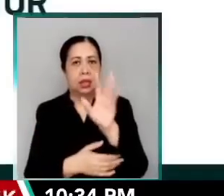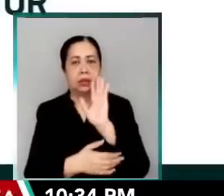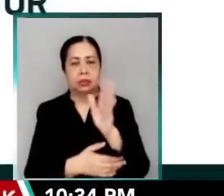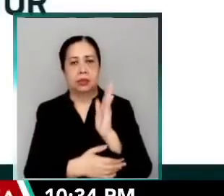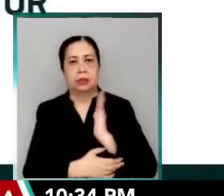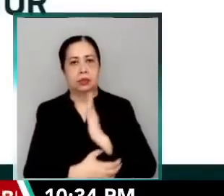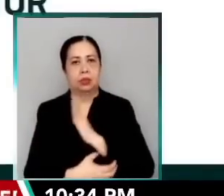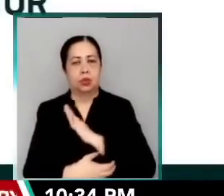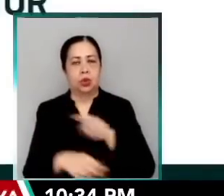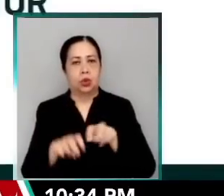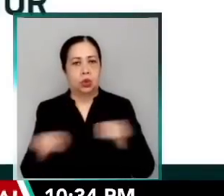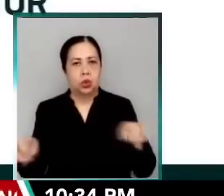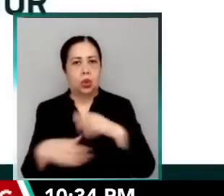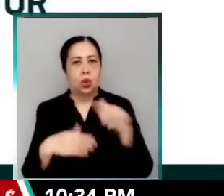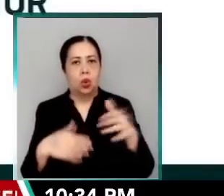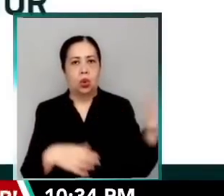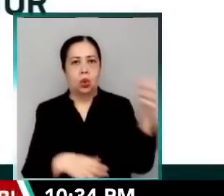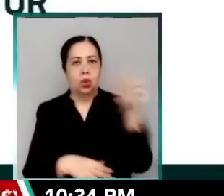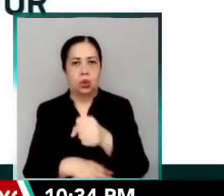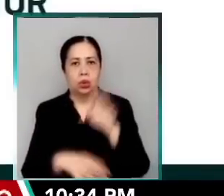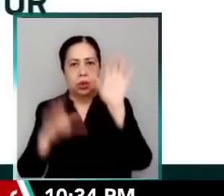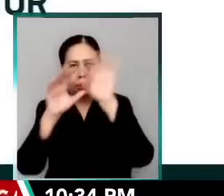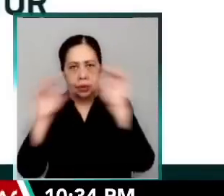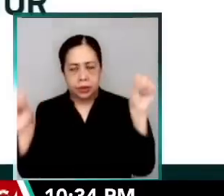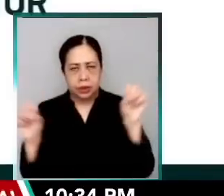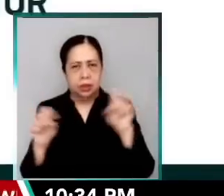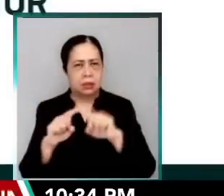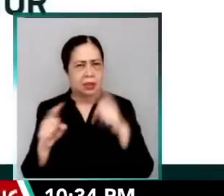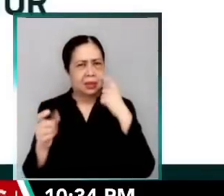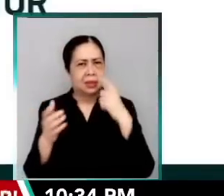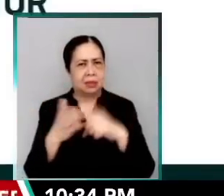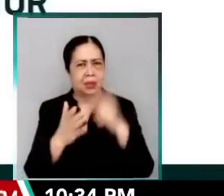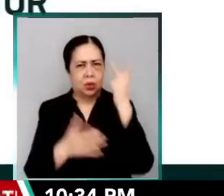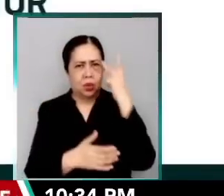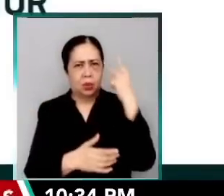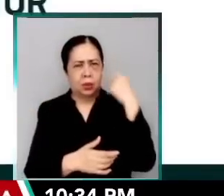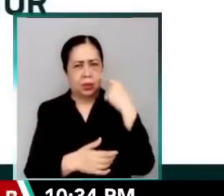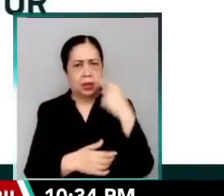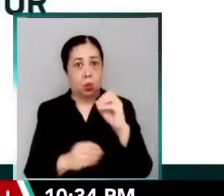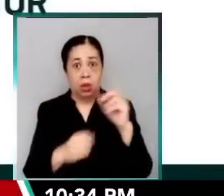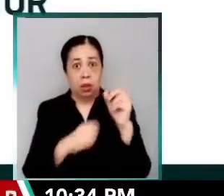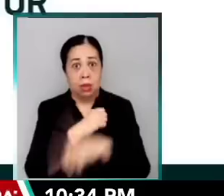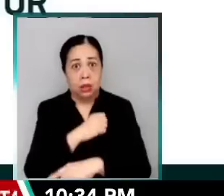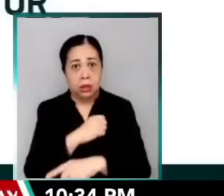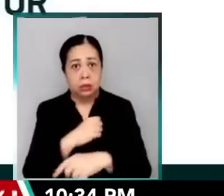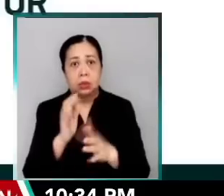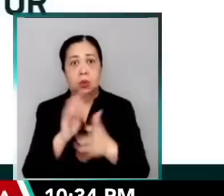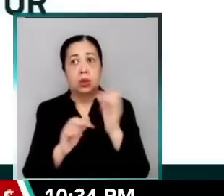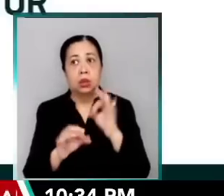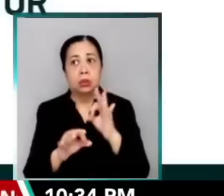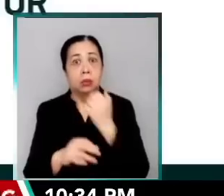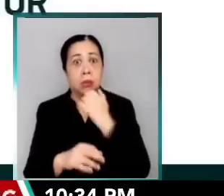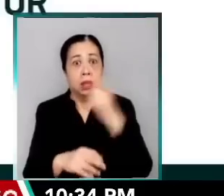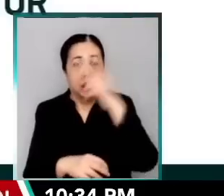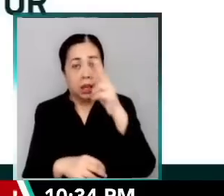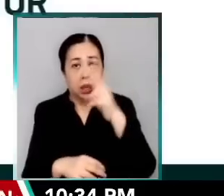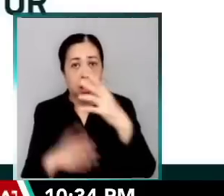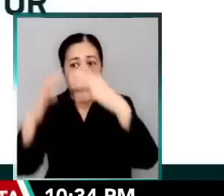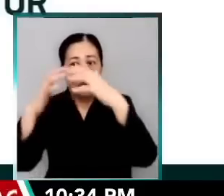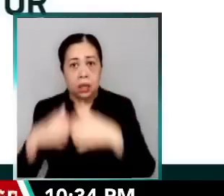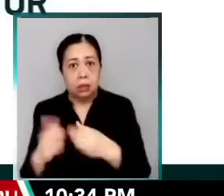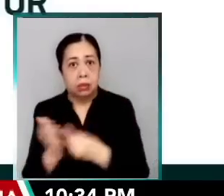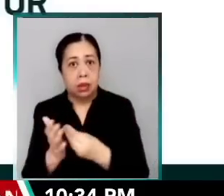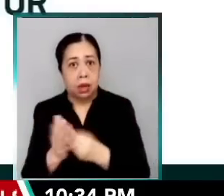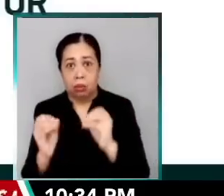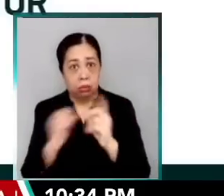lahat ia-appoint ng Pangulo. Pero po na ni Pimentel, walang parusa kung magkamali ng investment ang board at malugi ang pondo. Wala rin